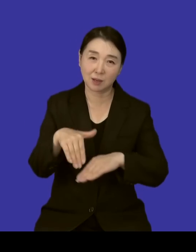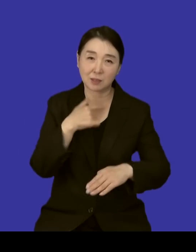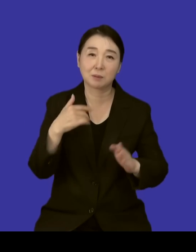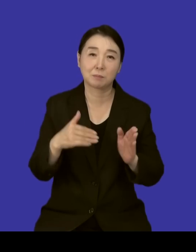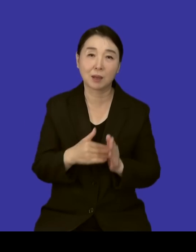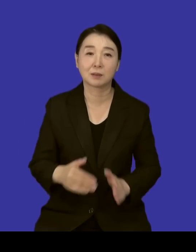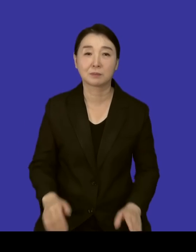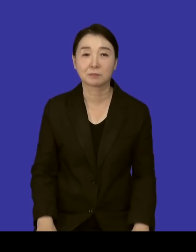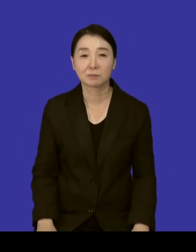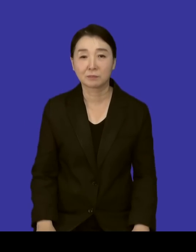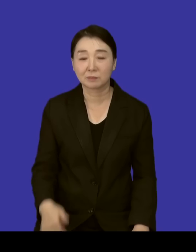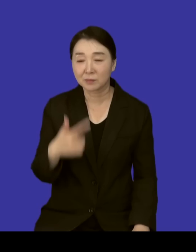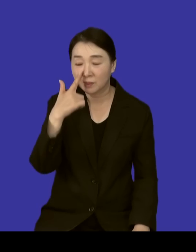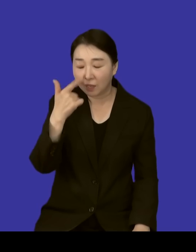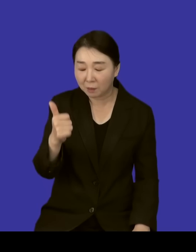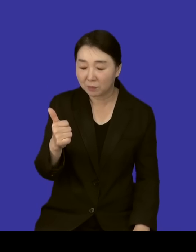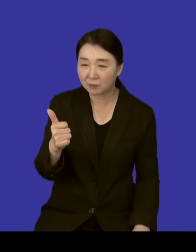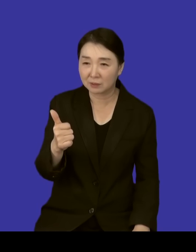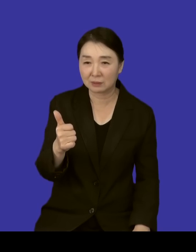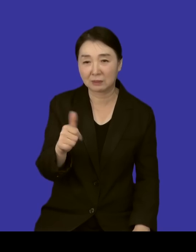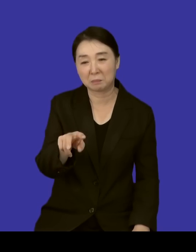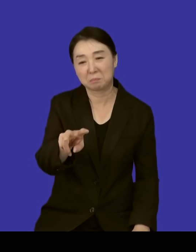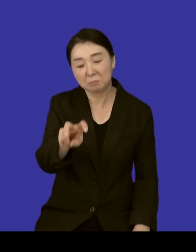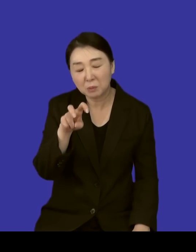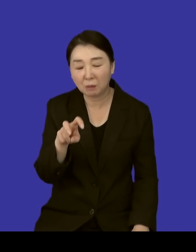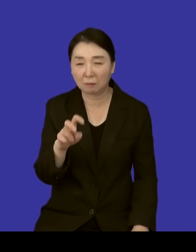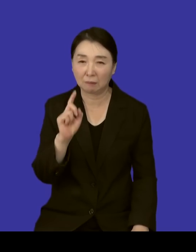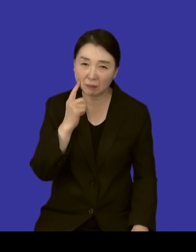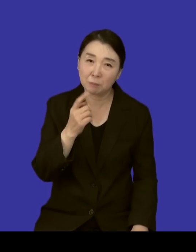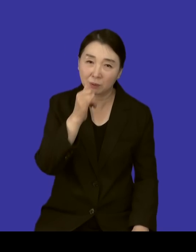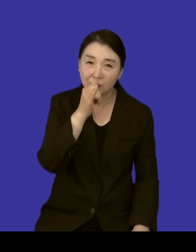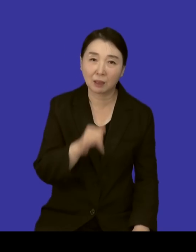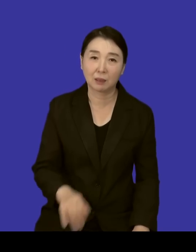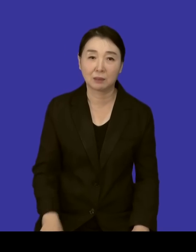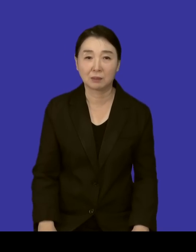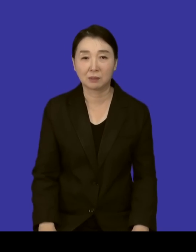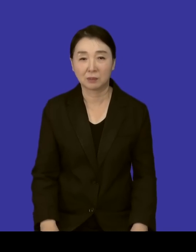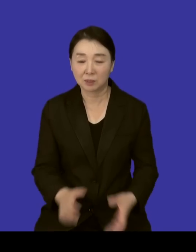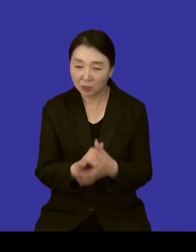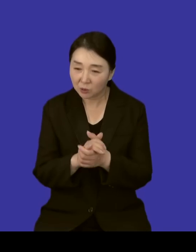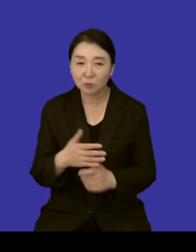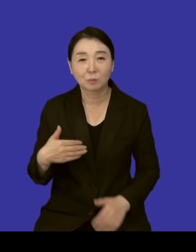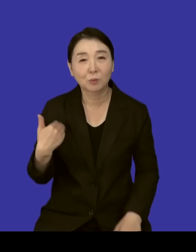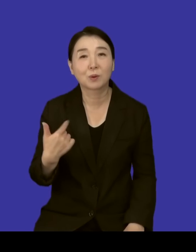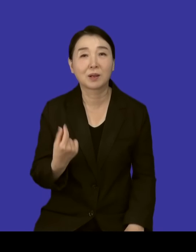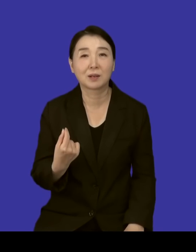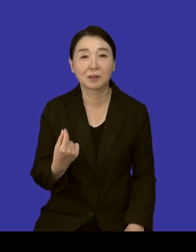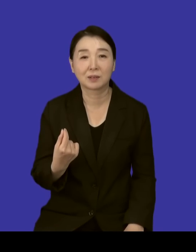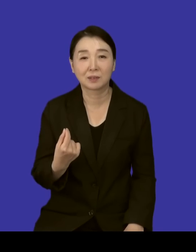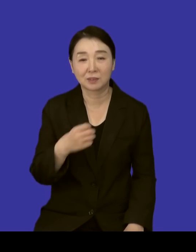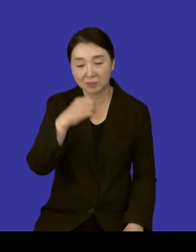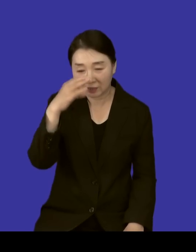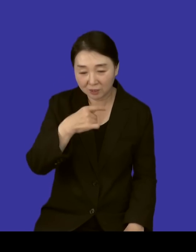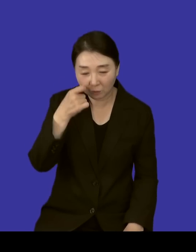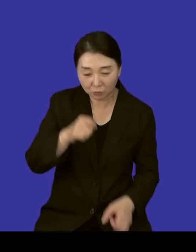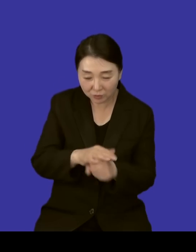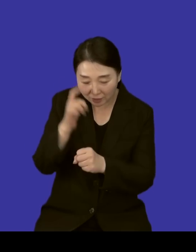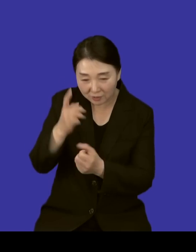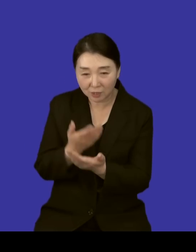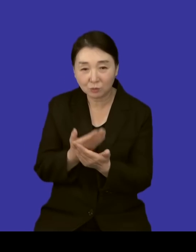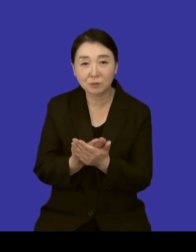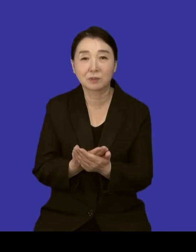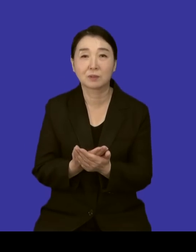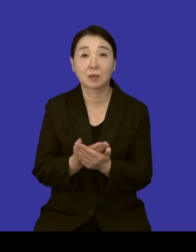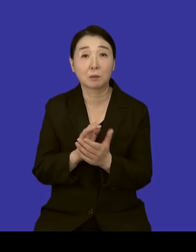하무다. 아버지가 미웠다 고왔다 하무다. 거저 기도할 줄도 모릅니다. 거저 불쌍히 여겨